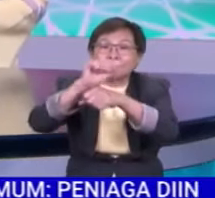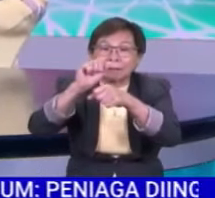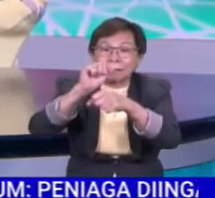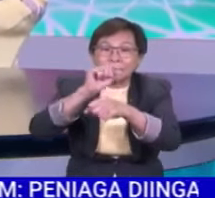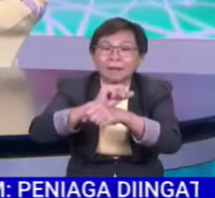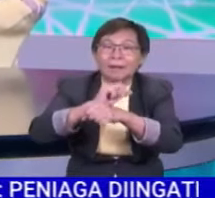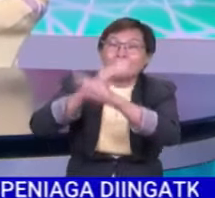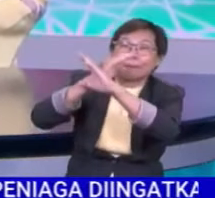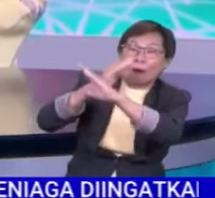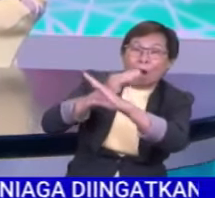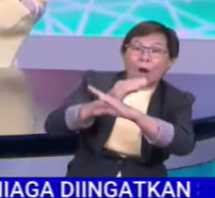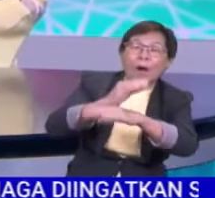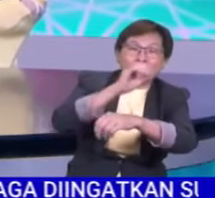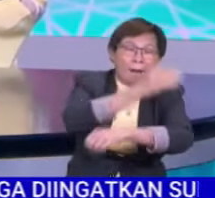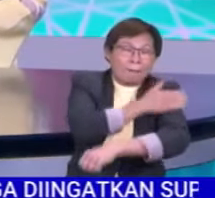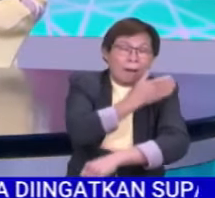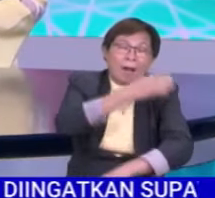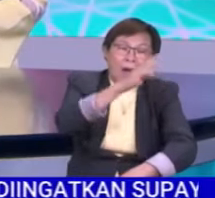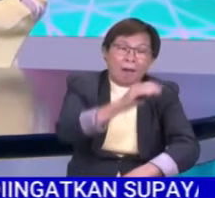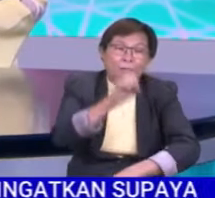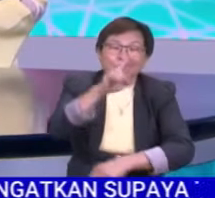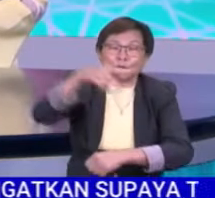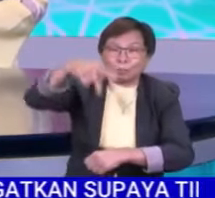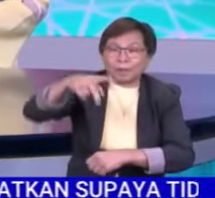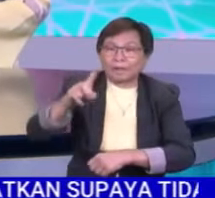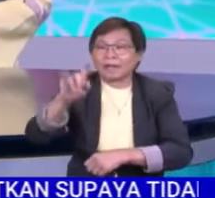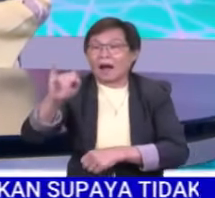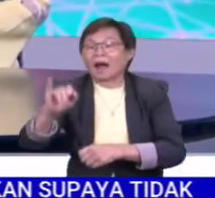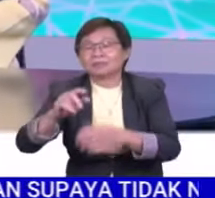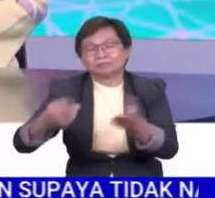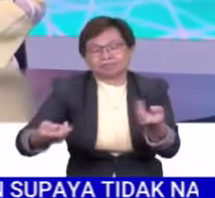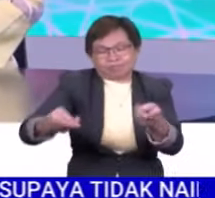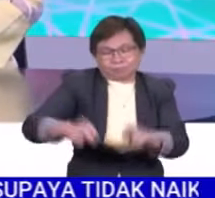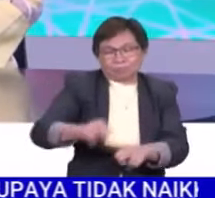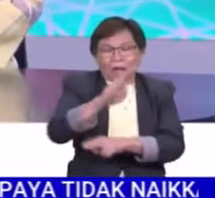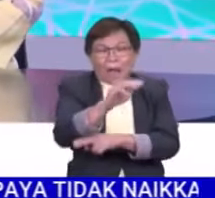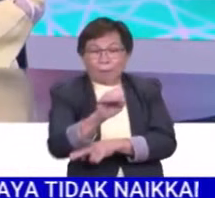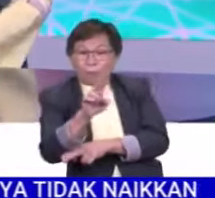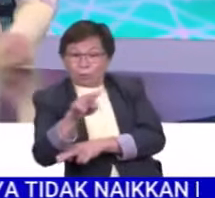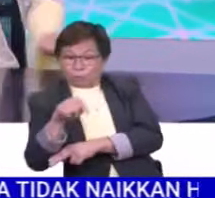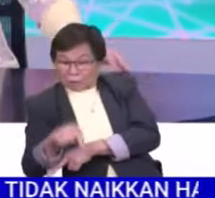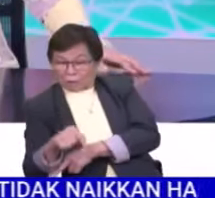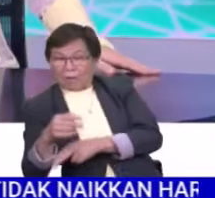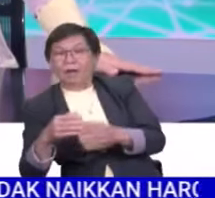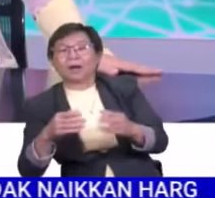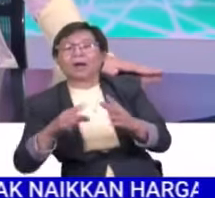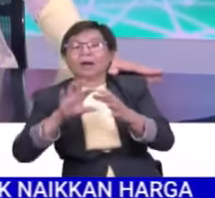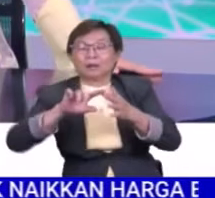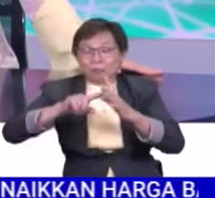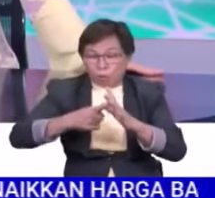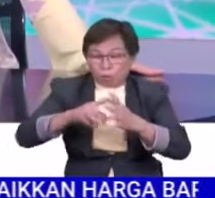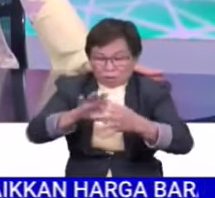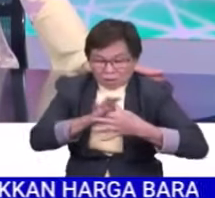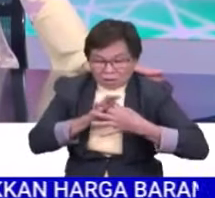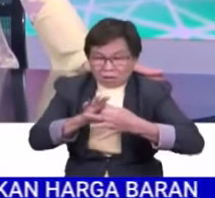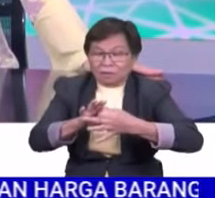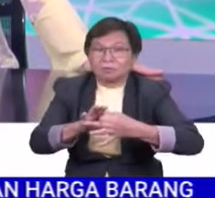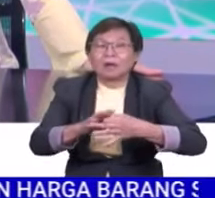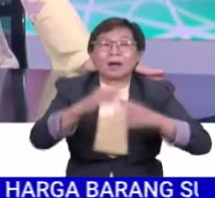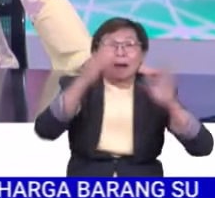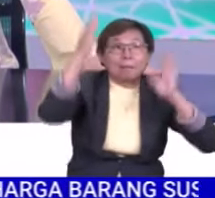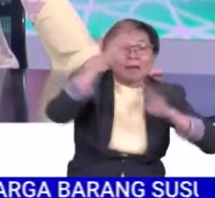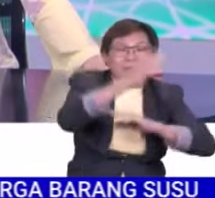domestik Indonesia MOU-PDI ditandatangani. Ya, MOU itu juga bakal membuka kerjasama baharu kedua-dua negara